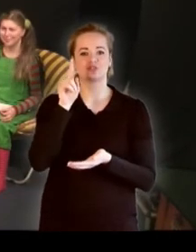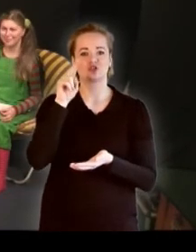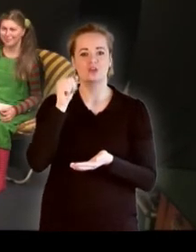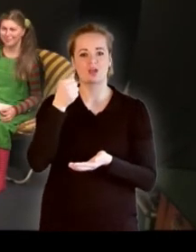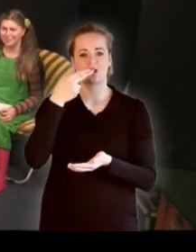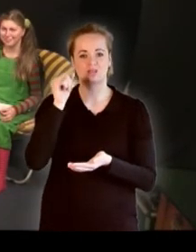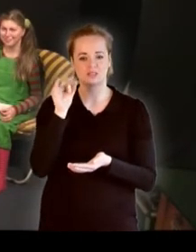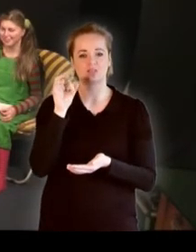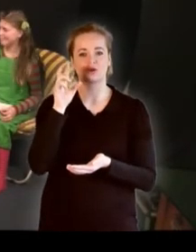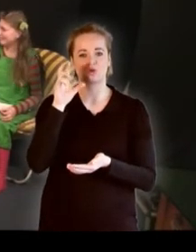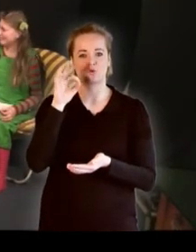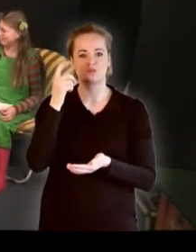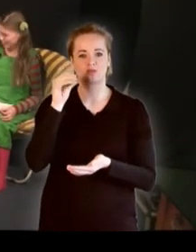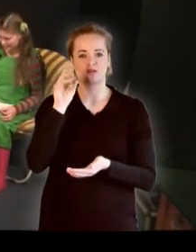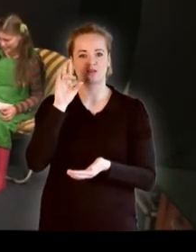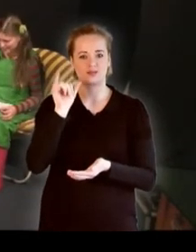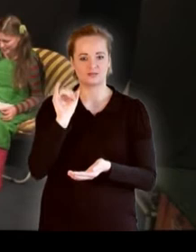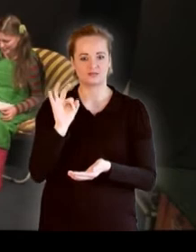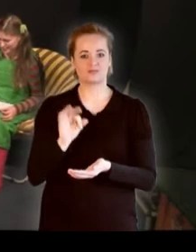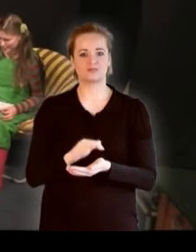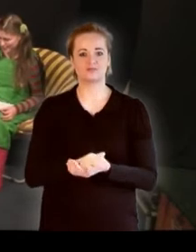pradėti? Pradedam.